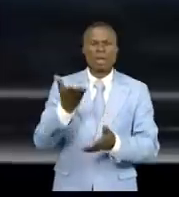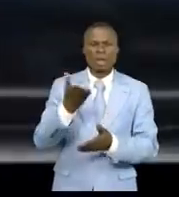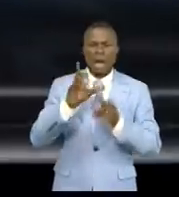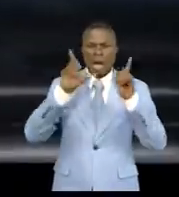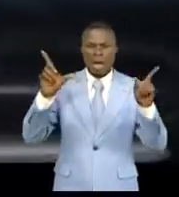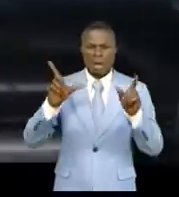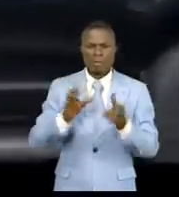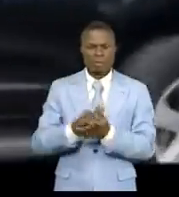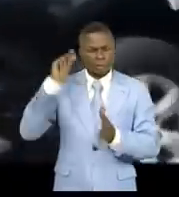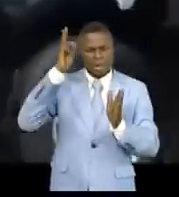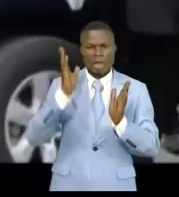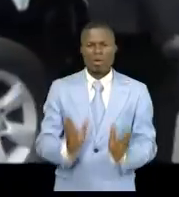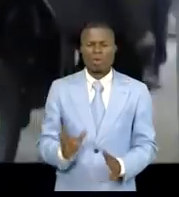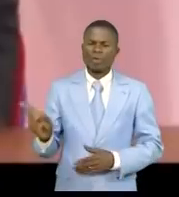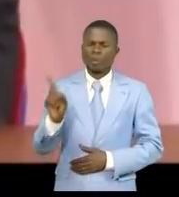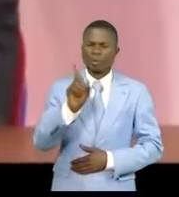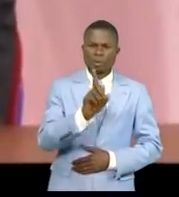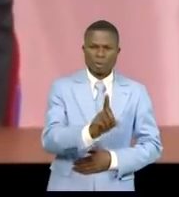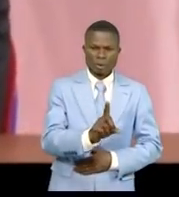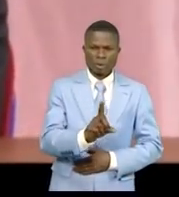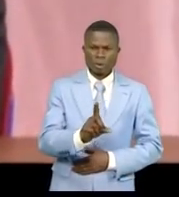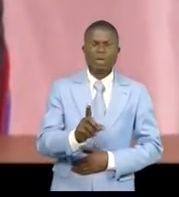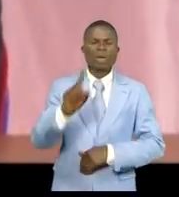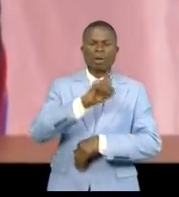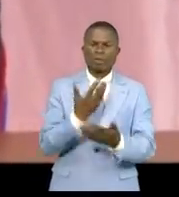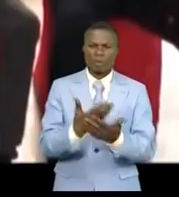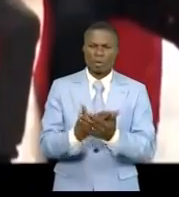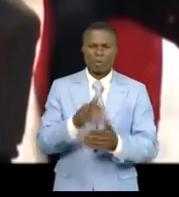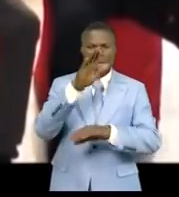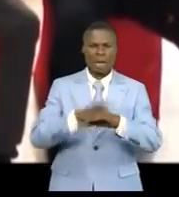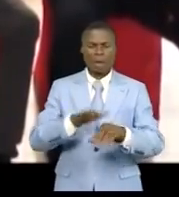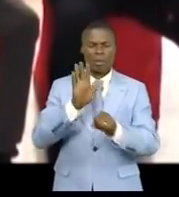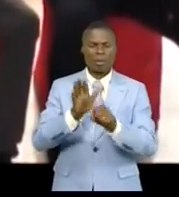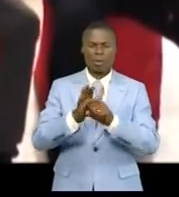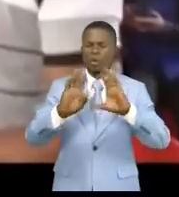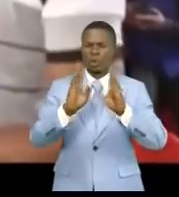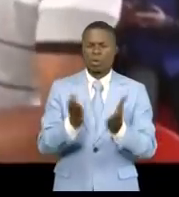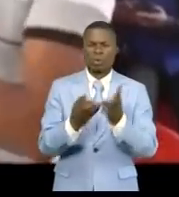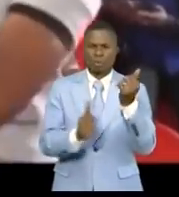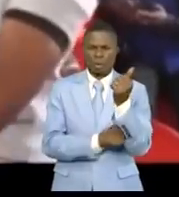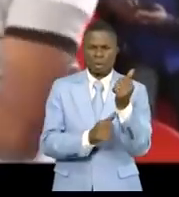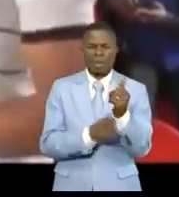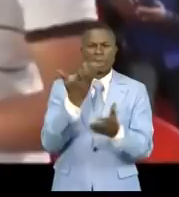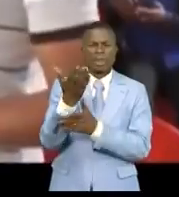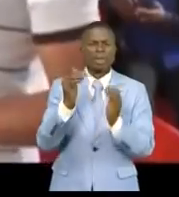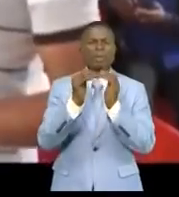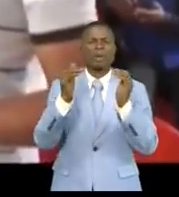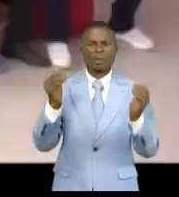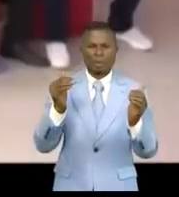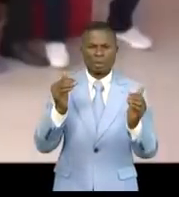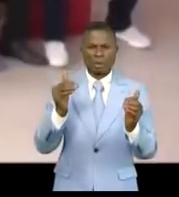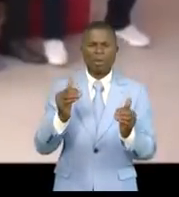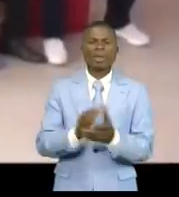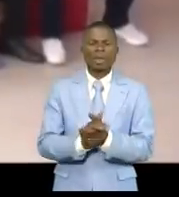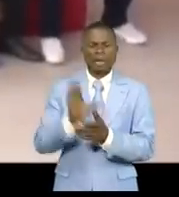Le gouverneur Karline Zanzoukasivita a, le même jour, réuni les forces vives de cette partie de la province pour calmer la tension et dégager